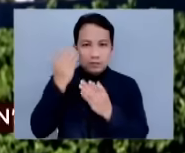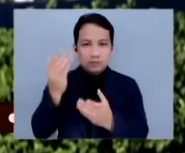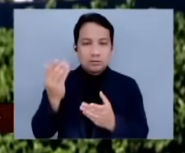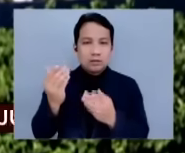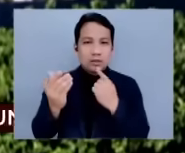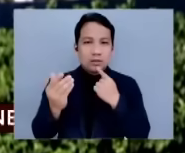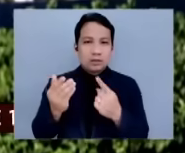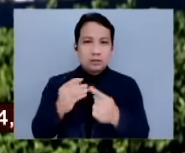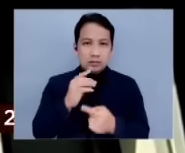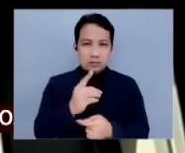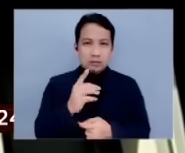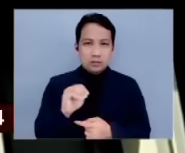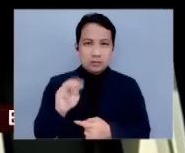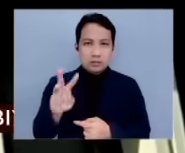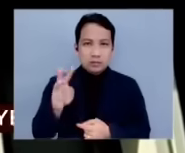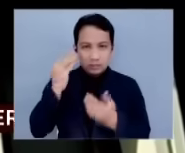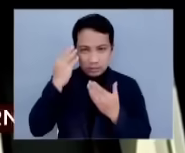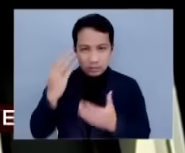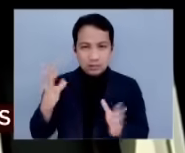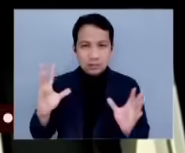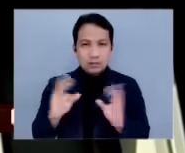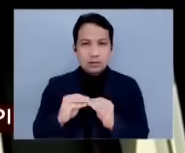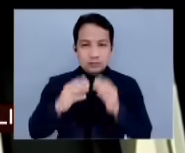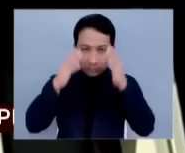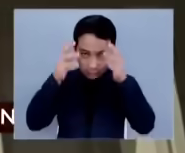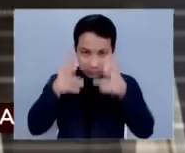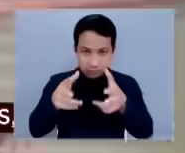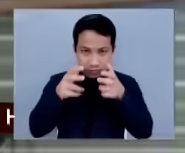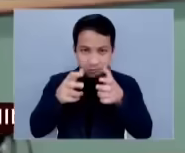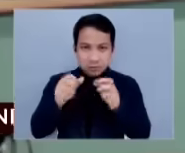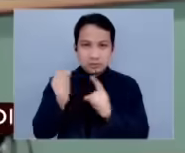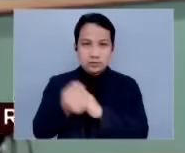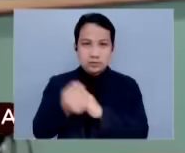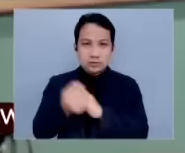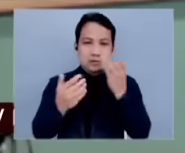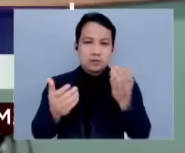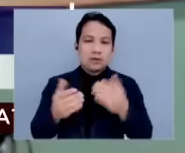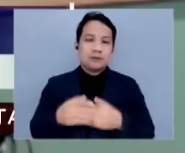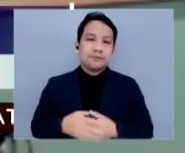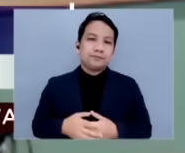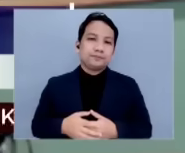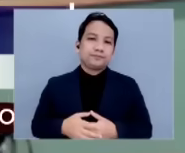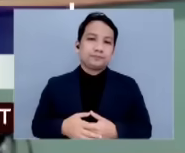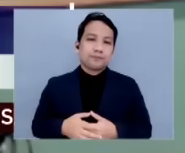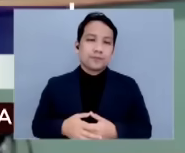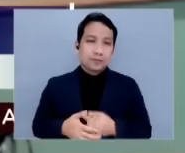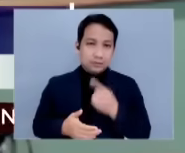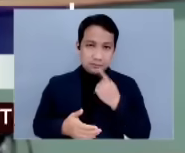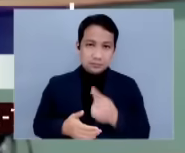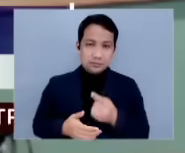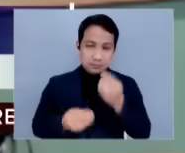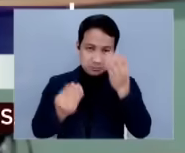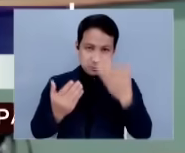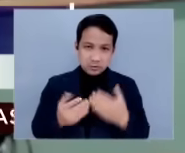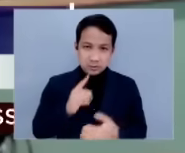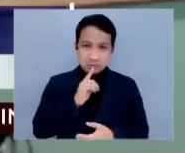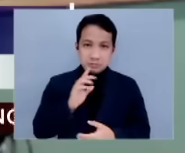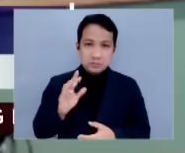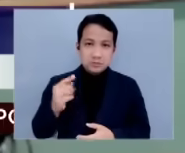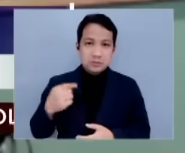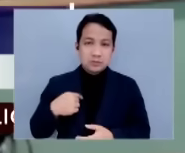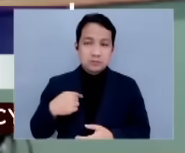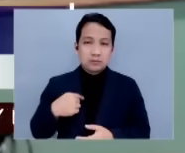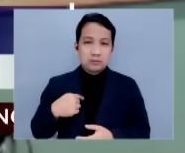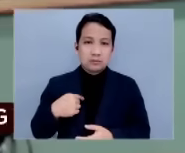Department of Migrant Workers na nakatutok sila sa sitwasyon. The captain has assured me, us, of their